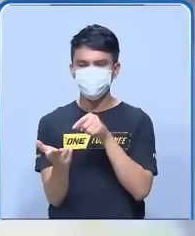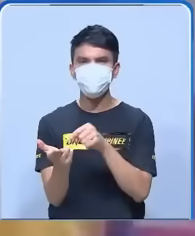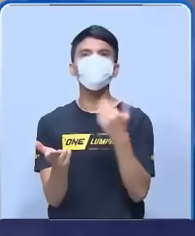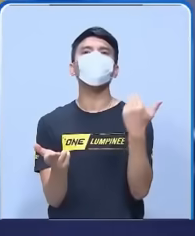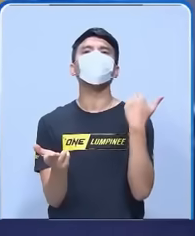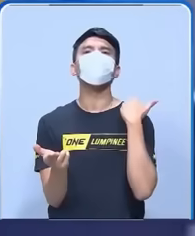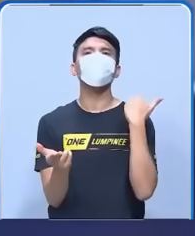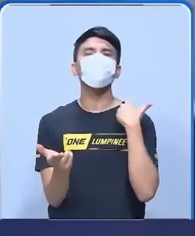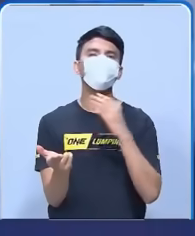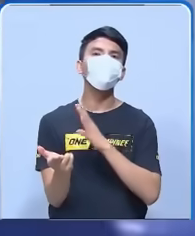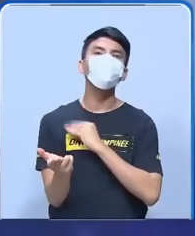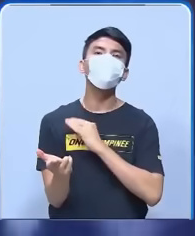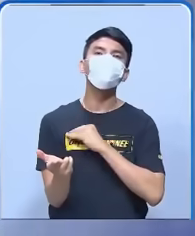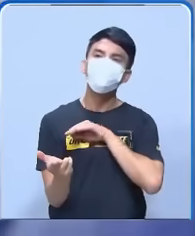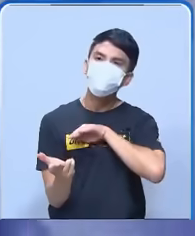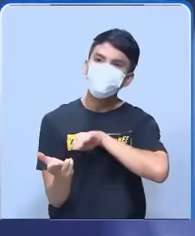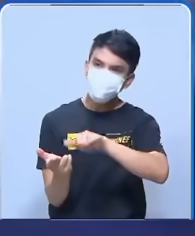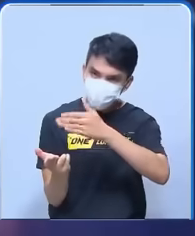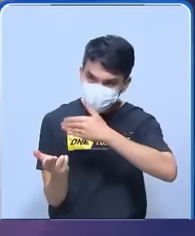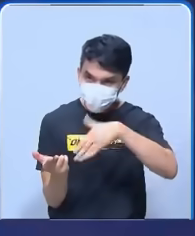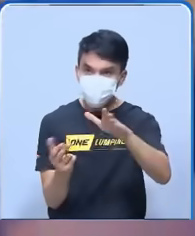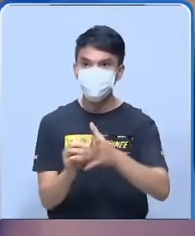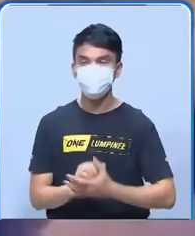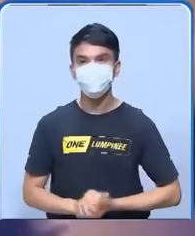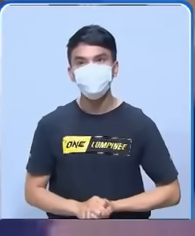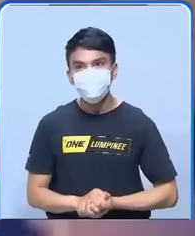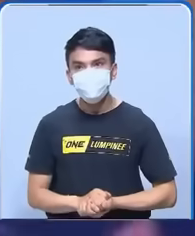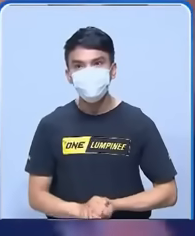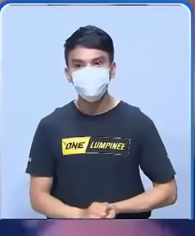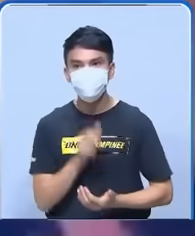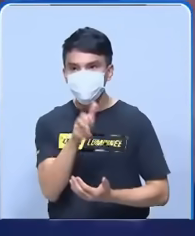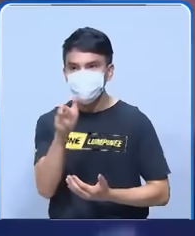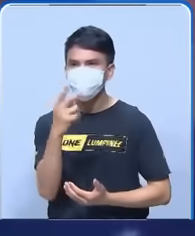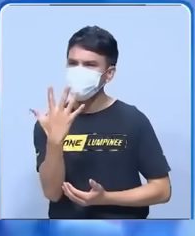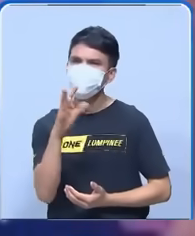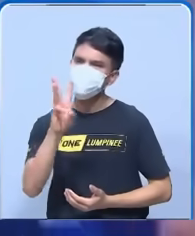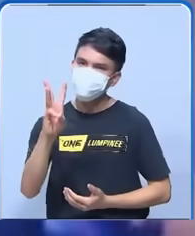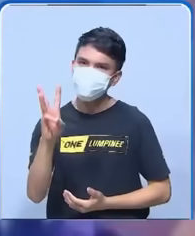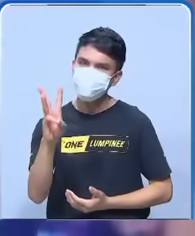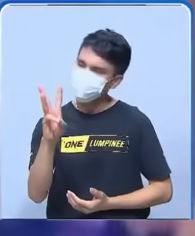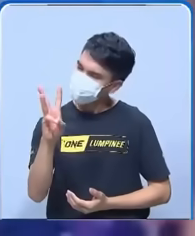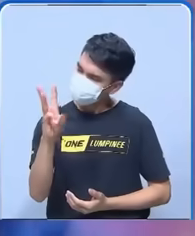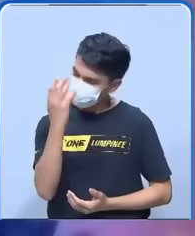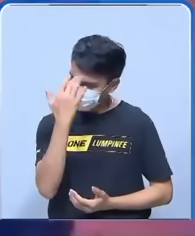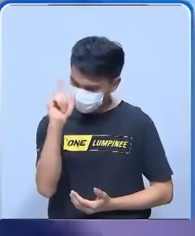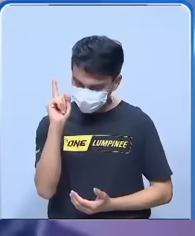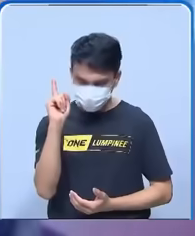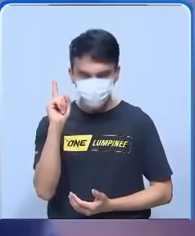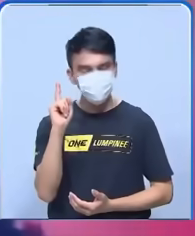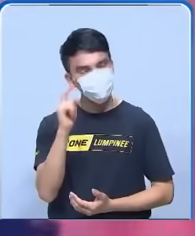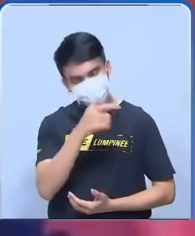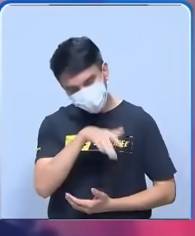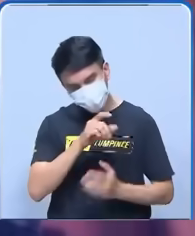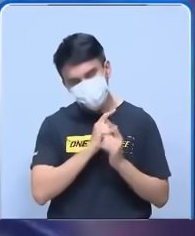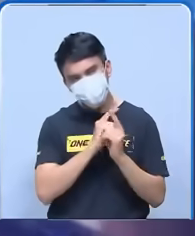ก็เลยขับรถแล้วก็หลบหนีไปส่วนระหว่างทางที่ยิงใส่ตำรวจไป 5-6 นัดเนี่ยเพื่อที่จะสกัดตำรวจไม่ให้ไล่ทันก็เ